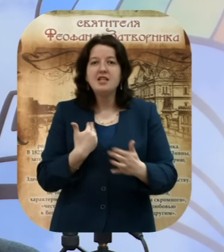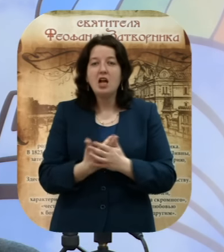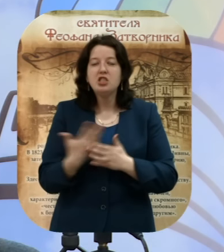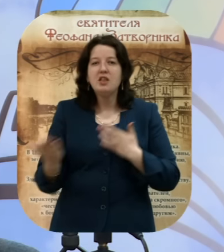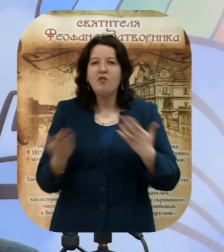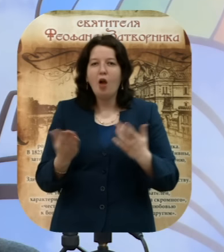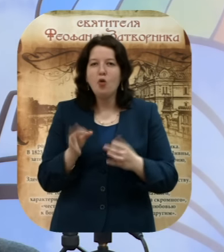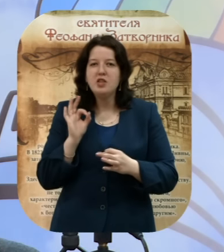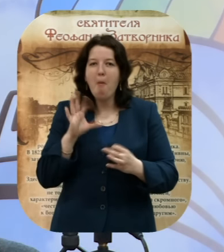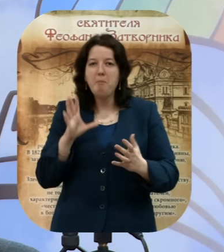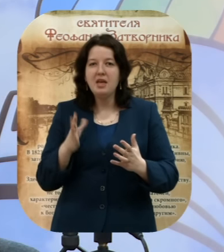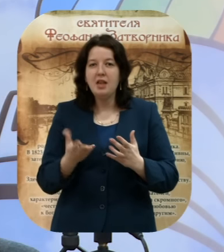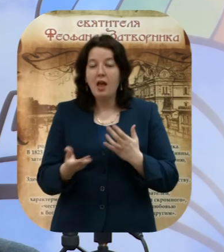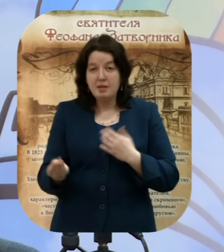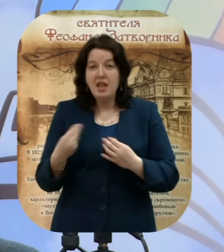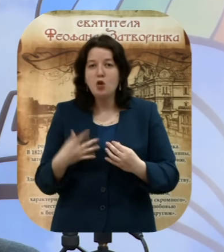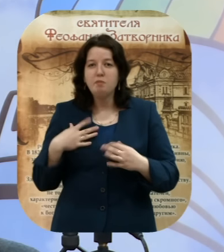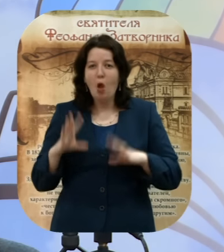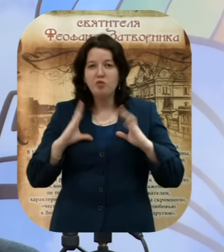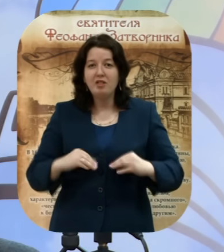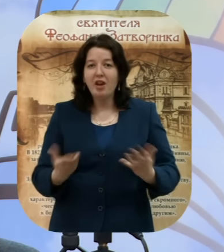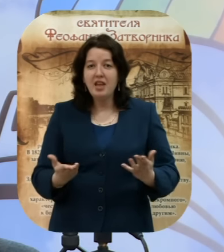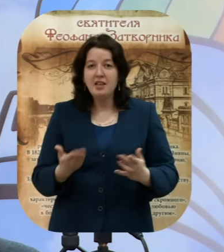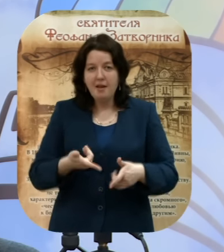момент приносит удовлетворение,